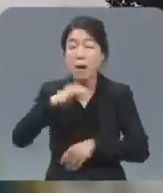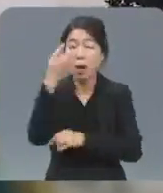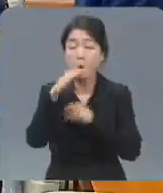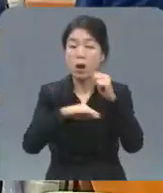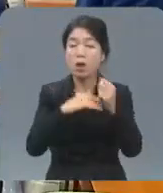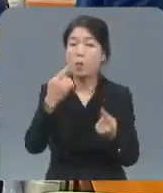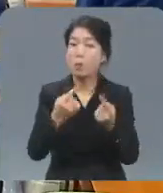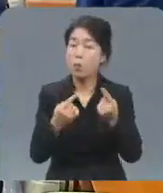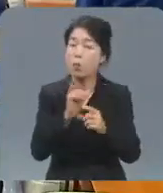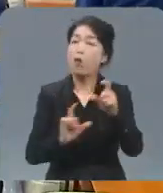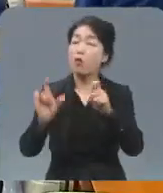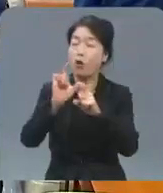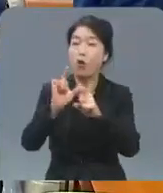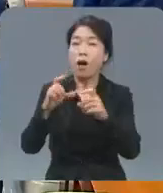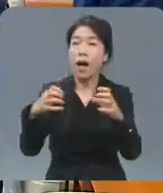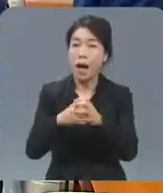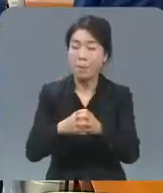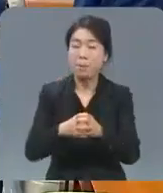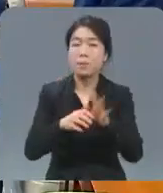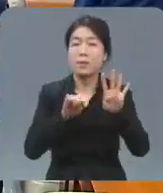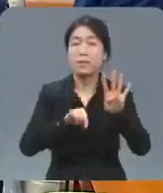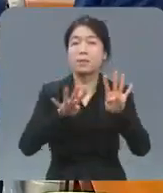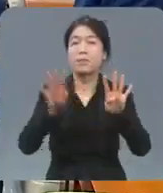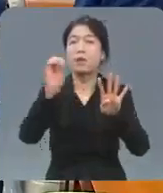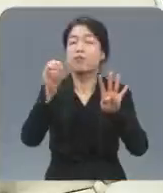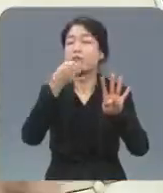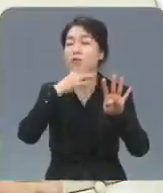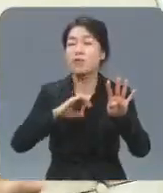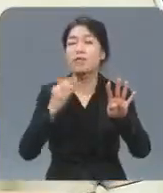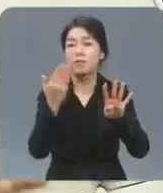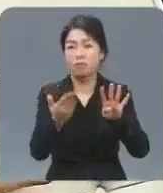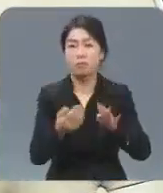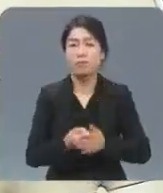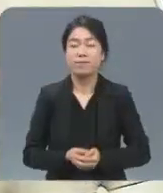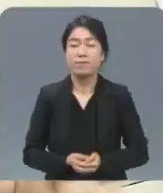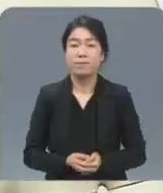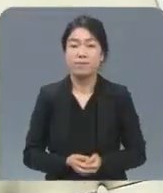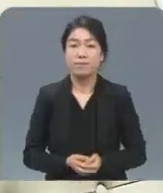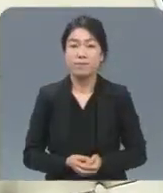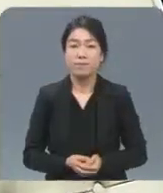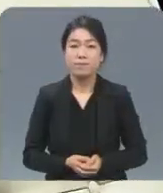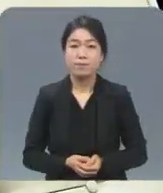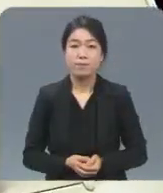금리의 우대 금리를 더해서 모두 4.4%에 이릅니다.